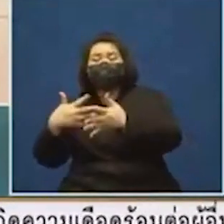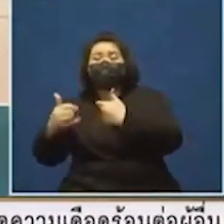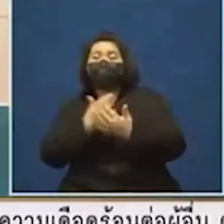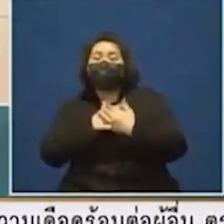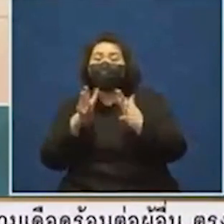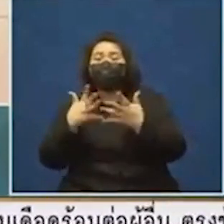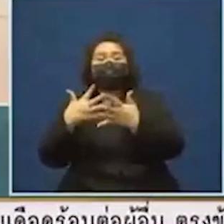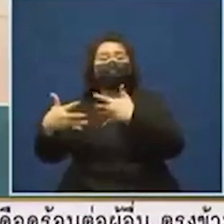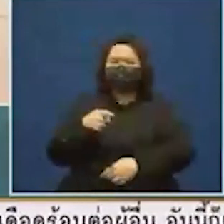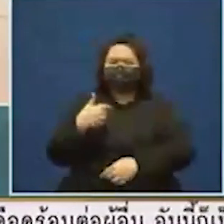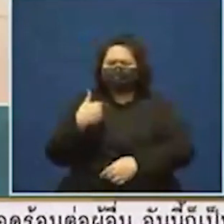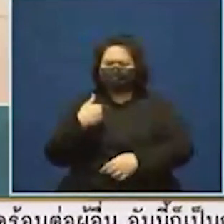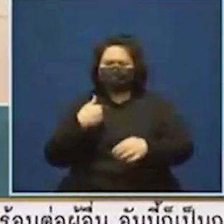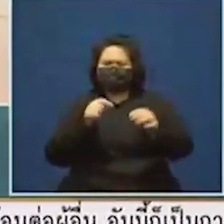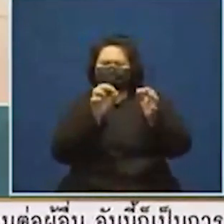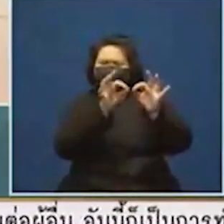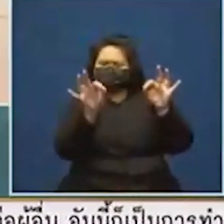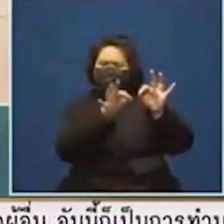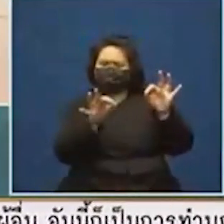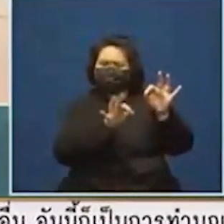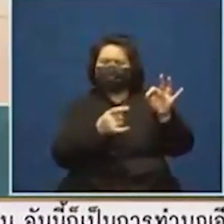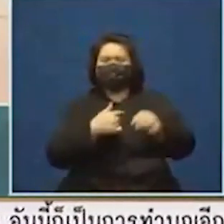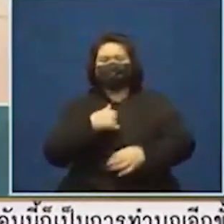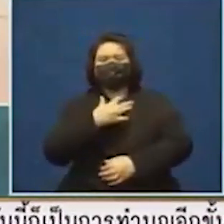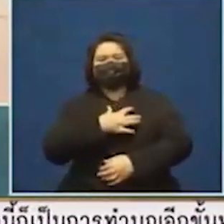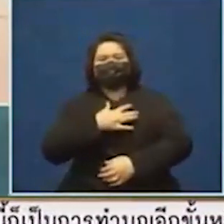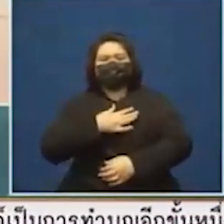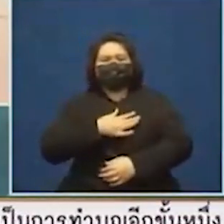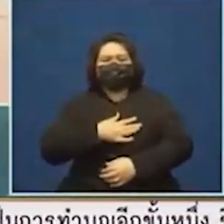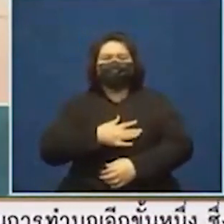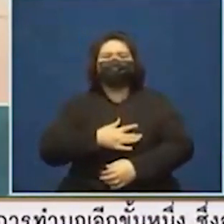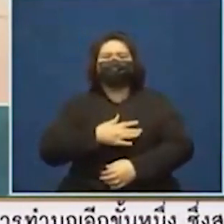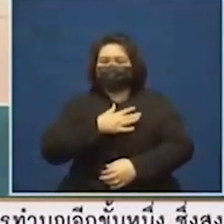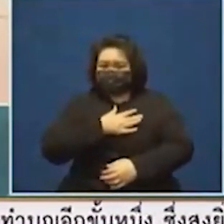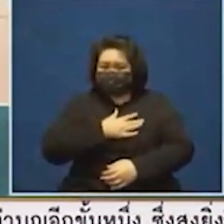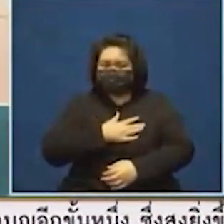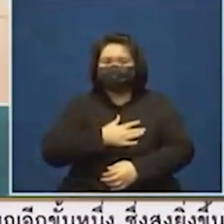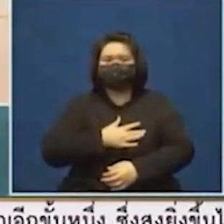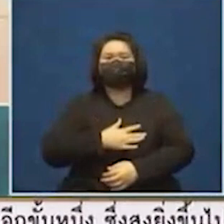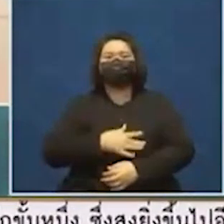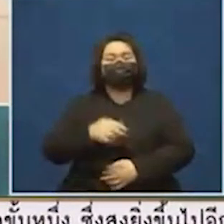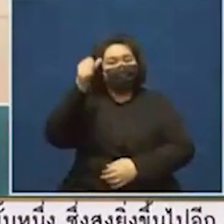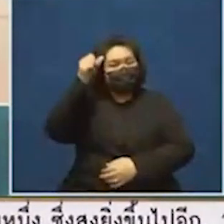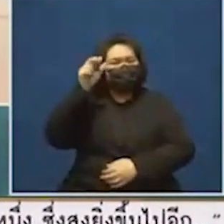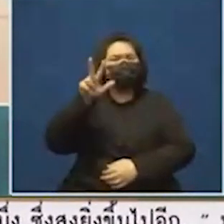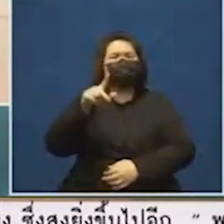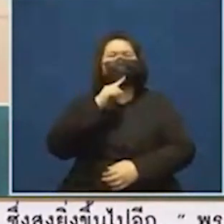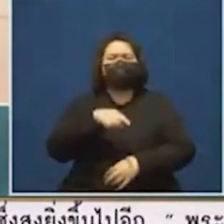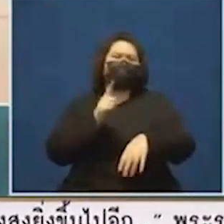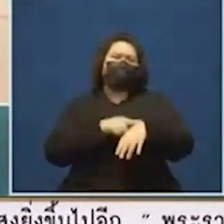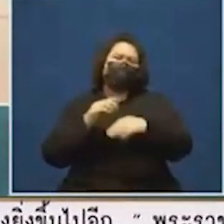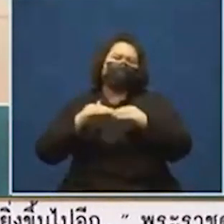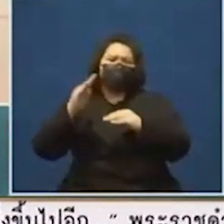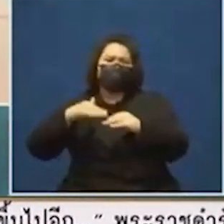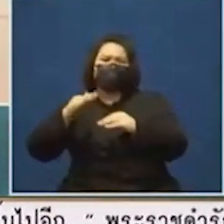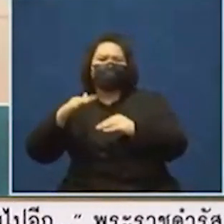ท่านคงไมมีโอกาสมานั่งสบายแบบนี้ขอใหนึกถึงลกของเจ้หน้าที่ที่ชายแดนด้วยแต่ถาพวกทานไม่มีครอบพวกเป็ธาหารก็ไม่เป็